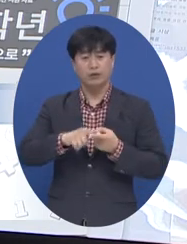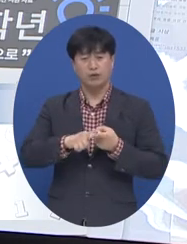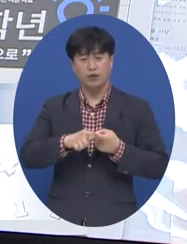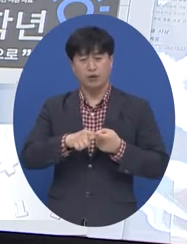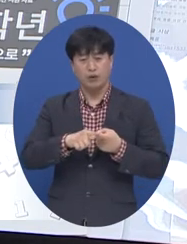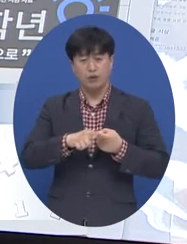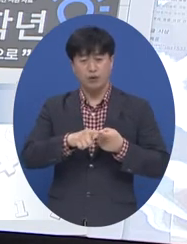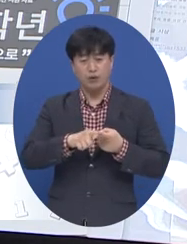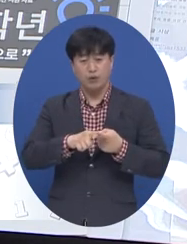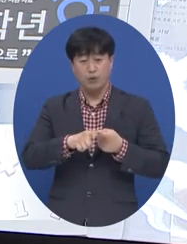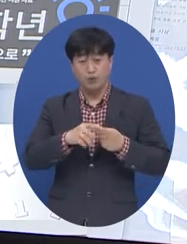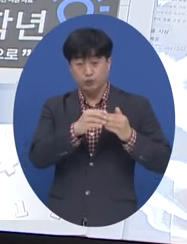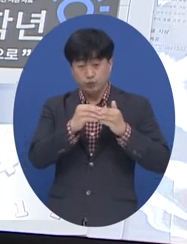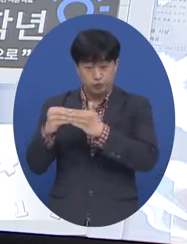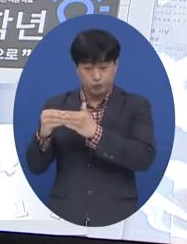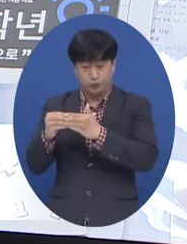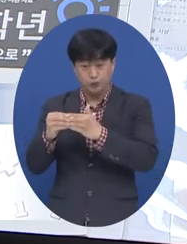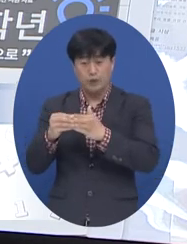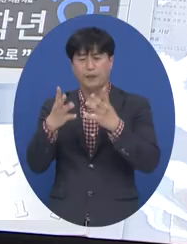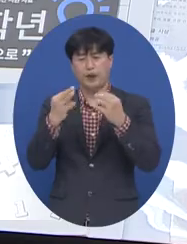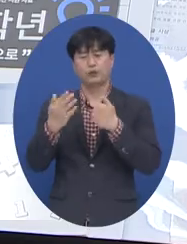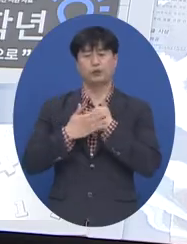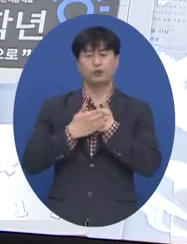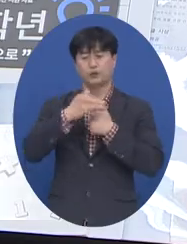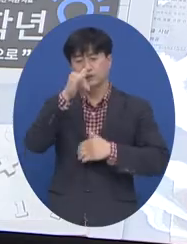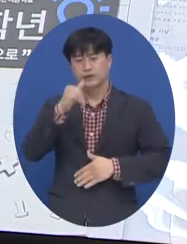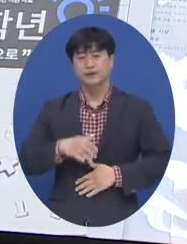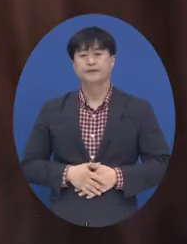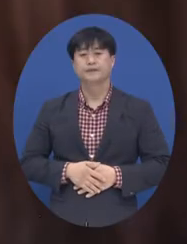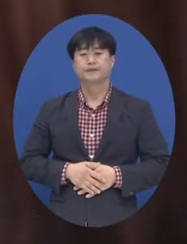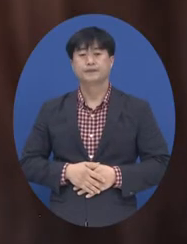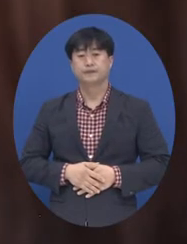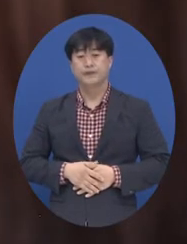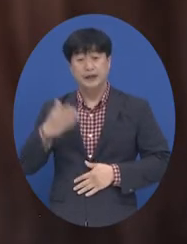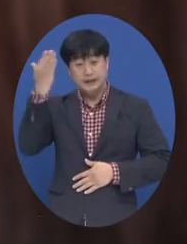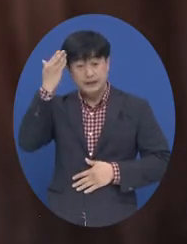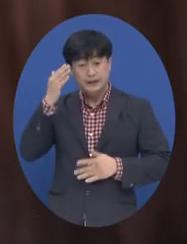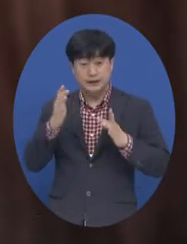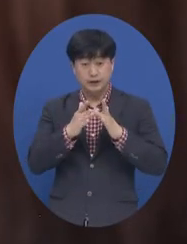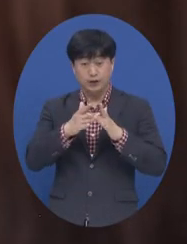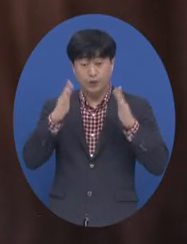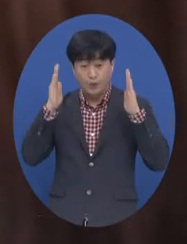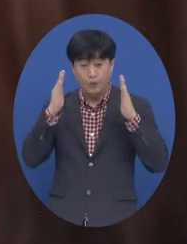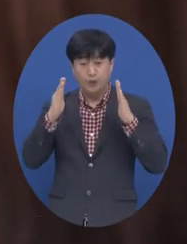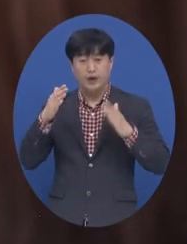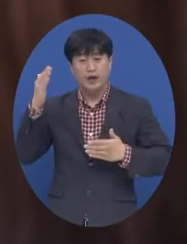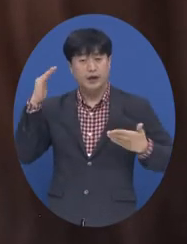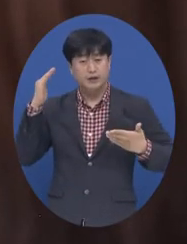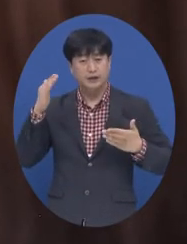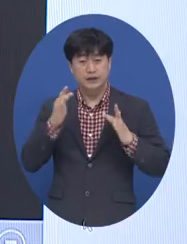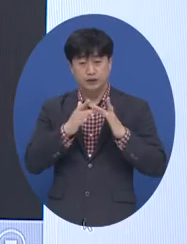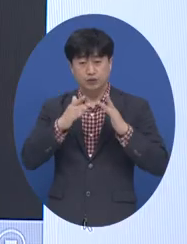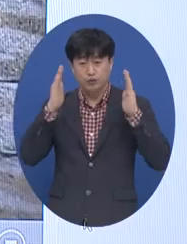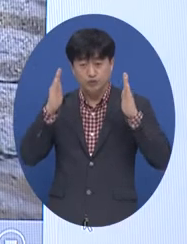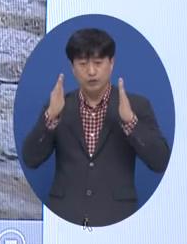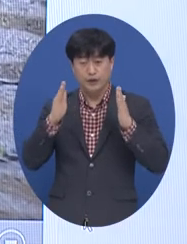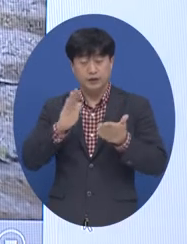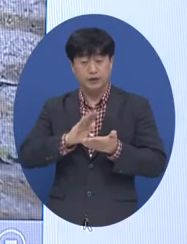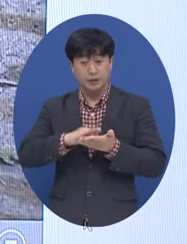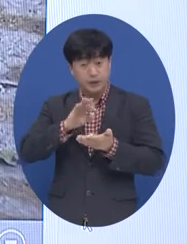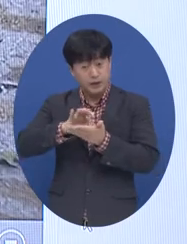그런 가이드라인에 되어 있어서 많이 도움을 받았습니다 지식 온라인 강좌가 학생들의 원격 수업에